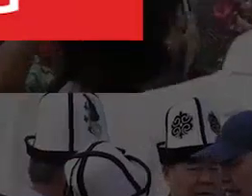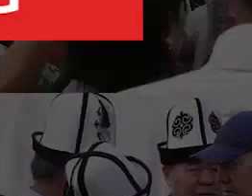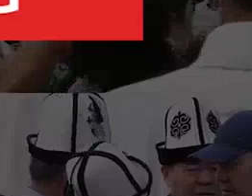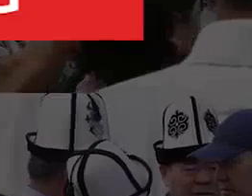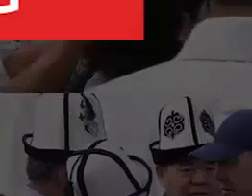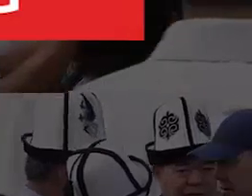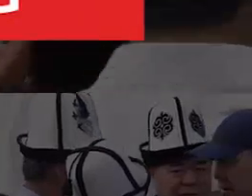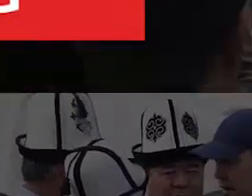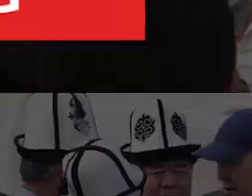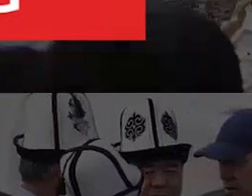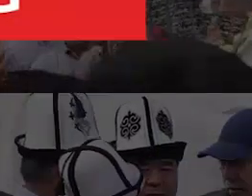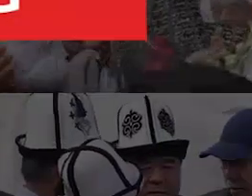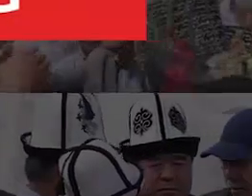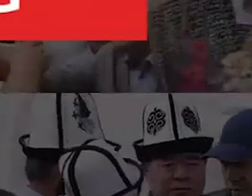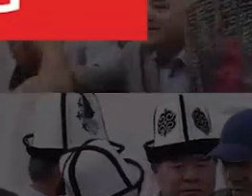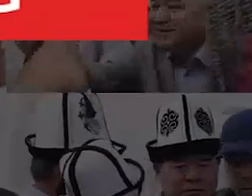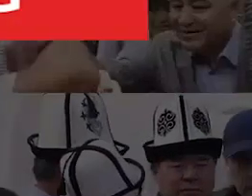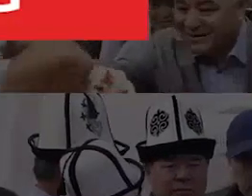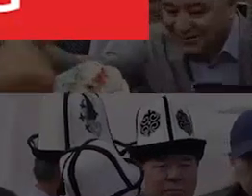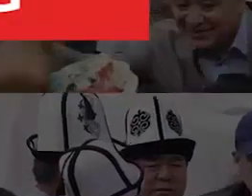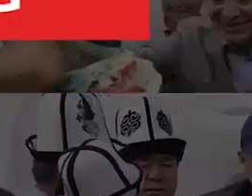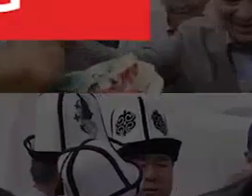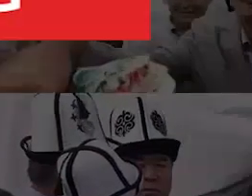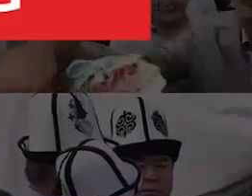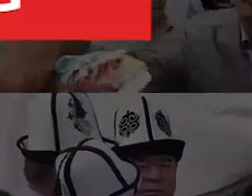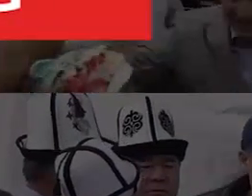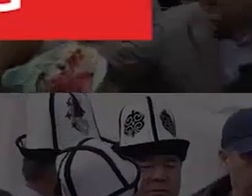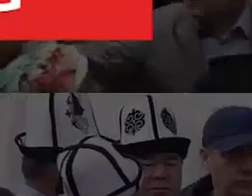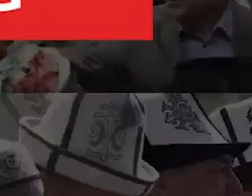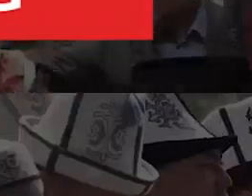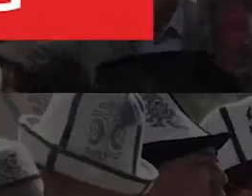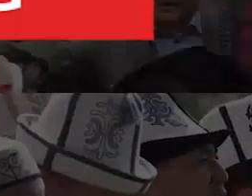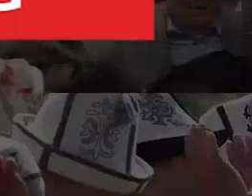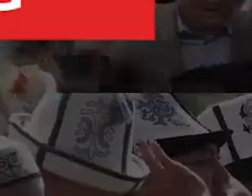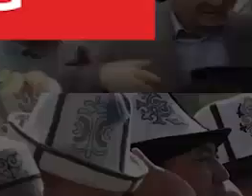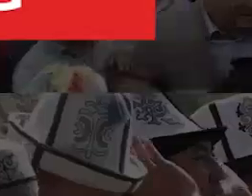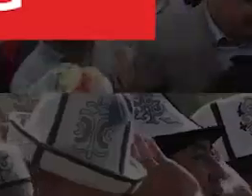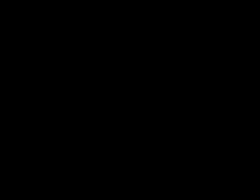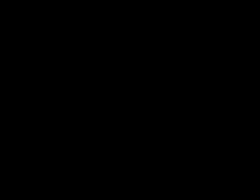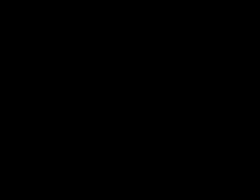Орчундуу окуялардан кабардар болуу үчүн биздин каналга жазылыңыз.